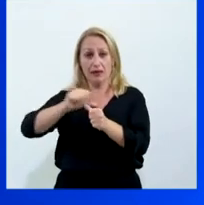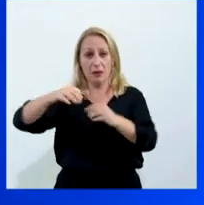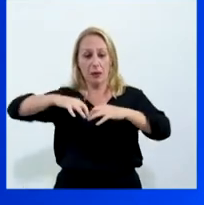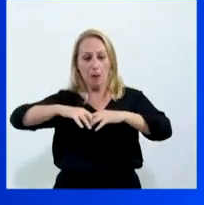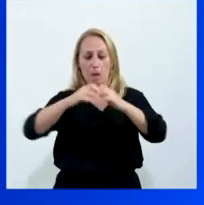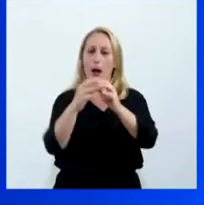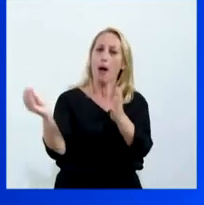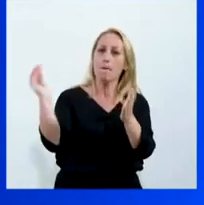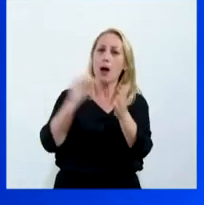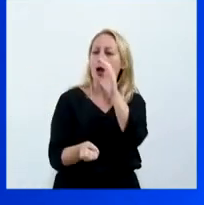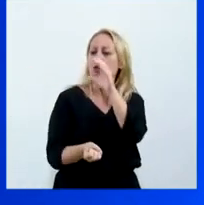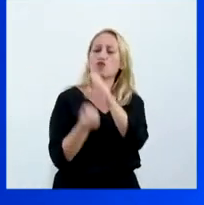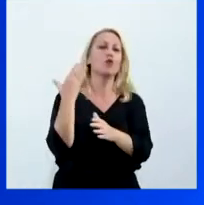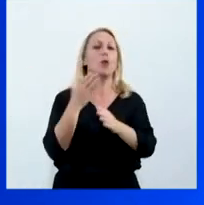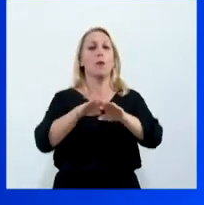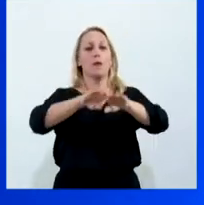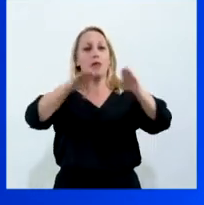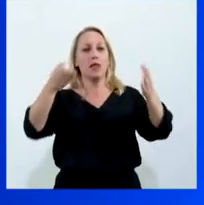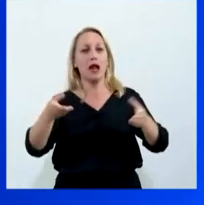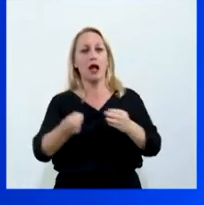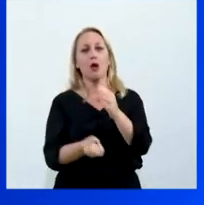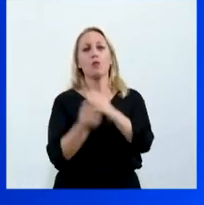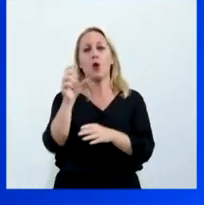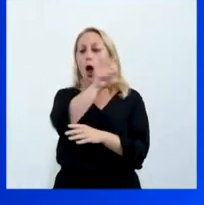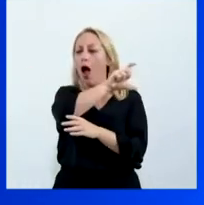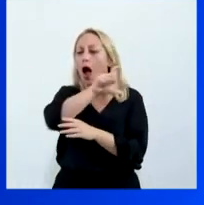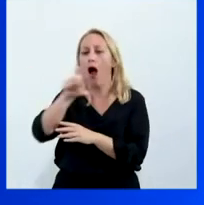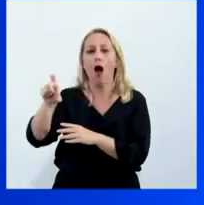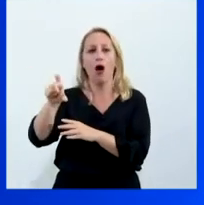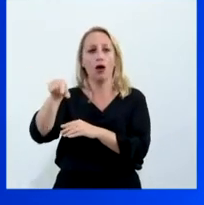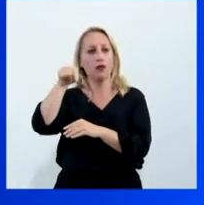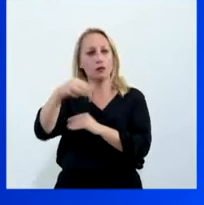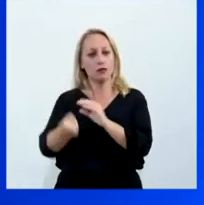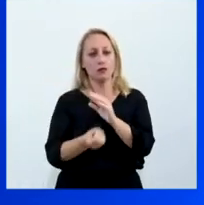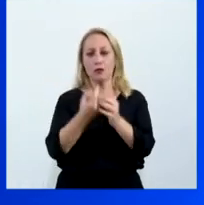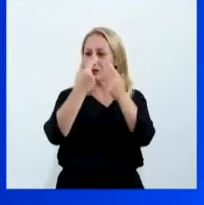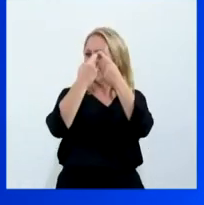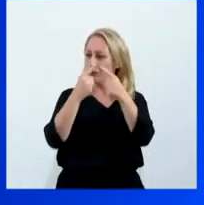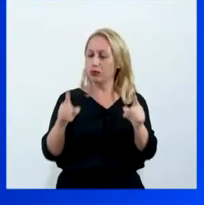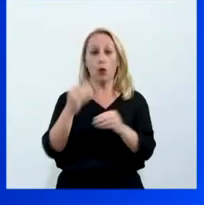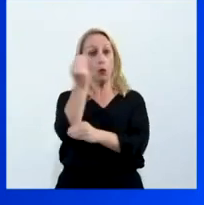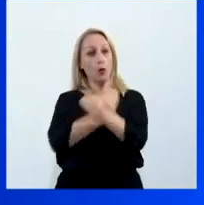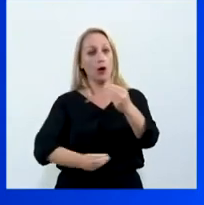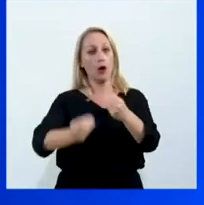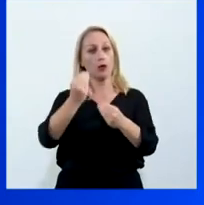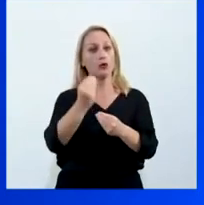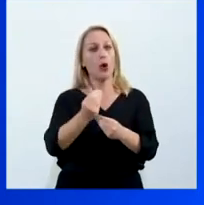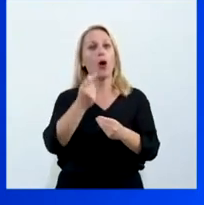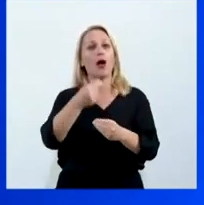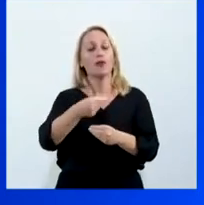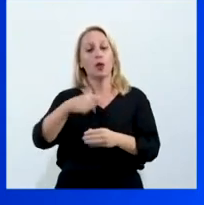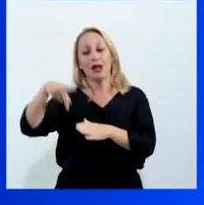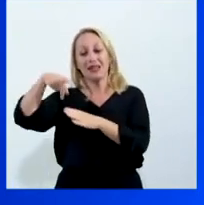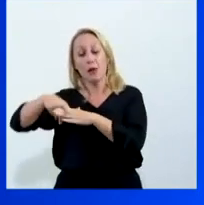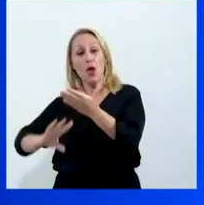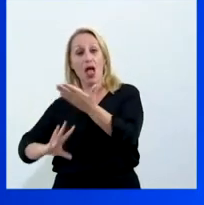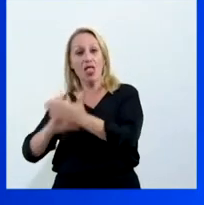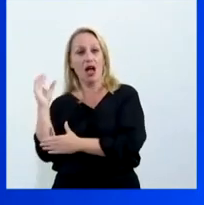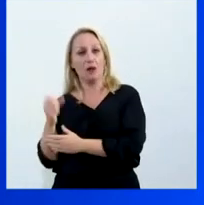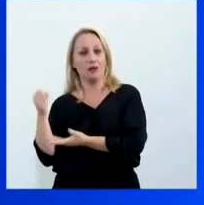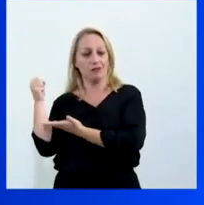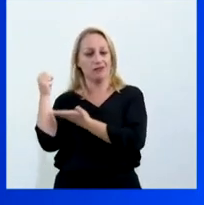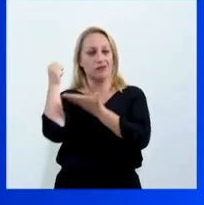μια καινούργια πτέρυγα, ένας κοινός όροφος πολύ καλύτερος από ό,τι ήταν πριν, με πόρους του Ταμείου Ανάκαμψης. Τέτοιες δράσεις θα δούμε όχι δεκάδες,